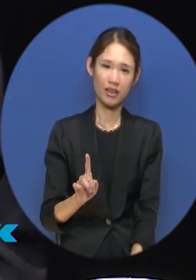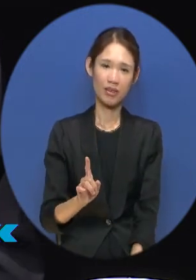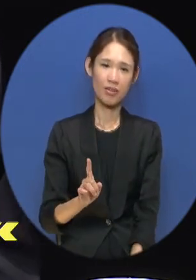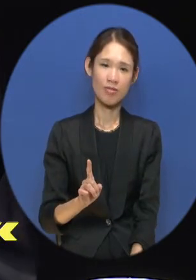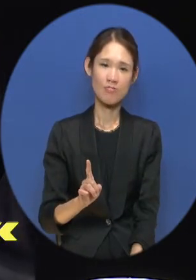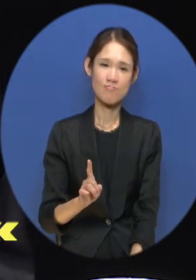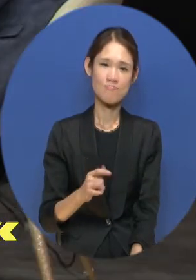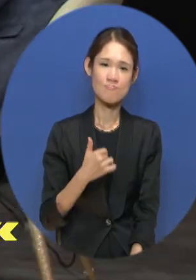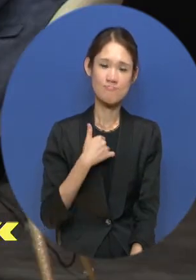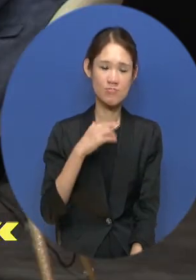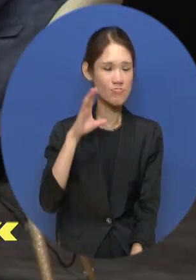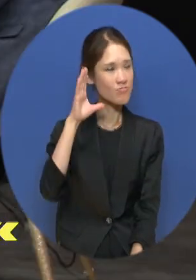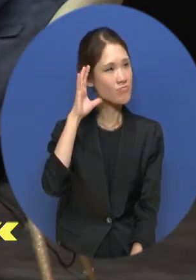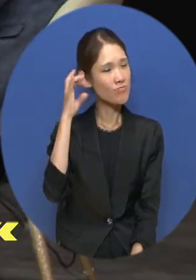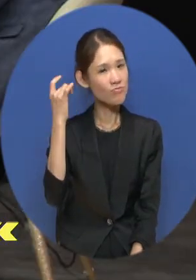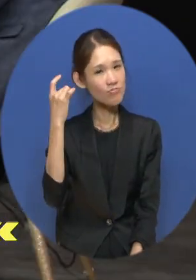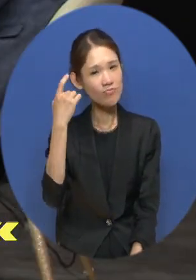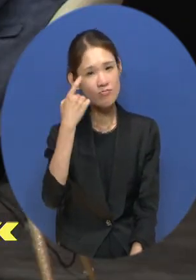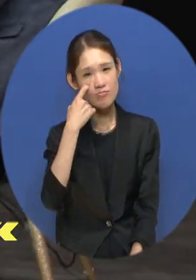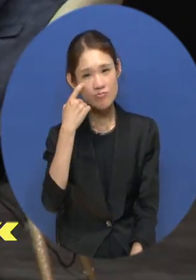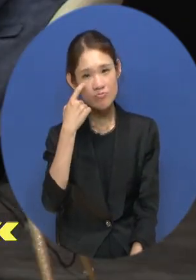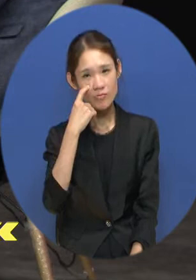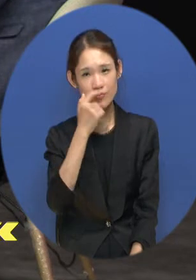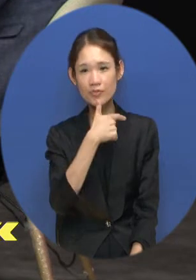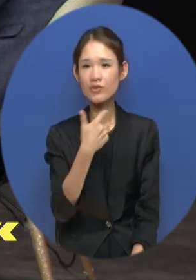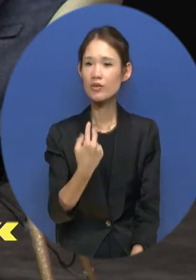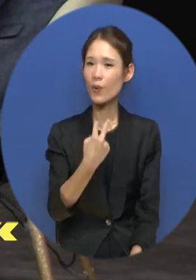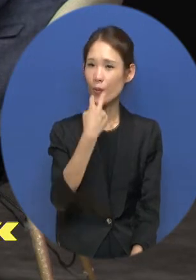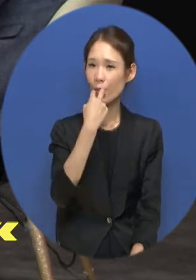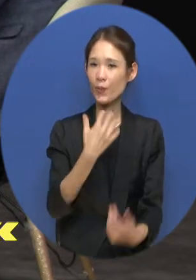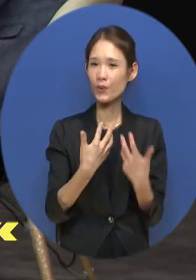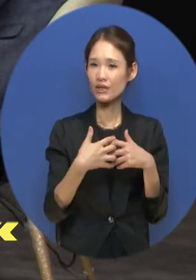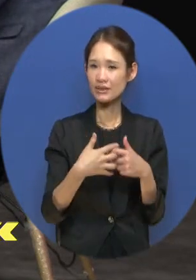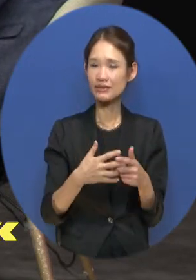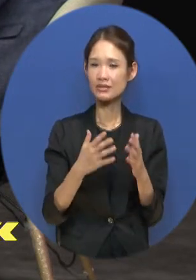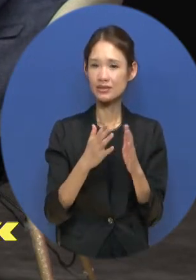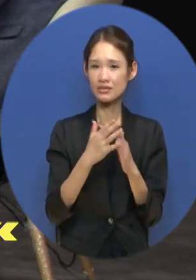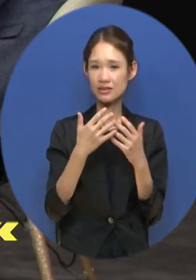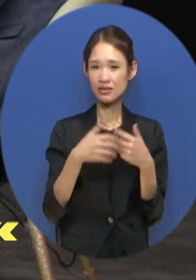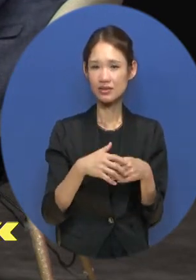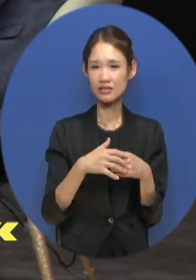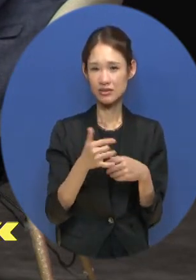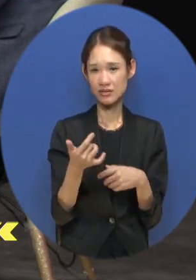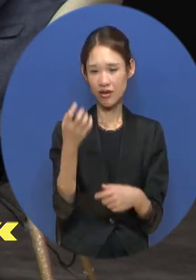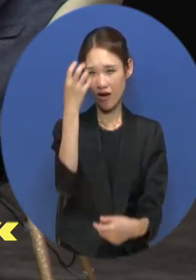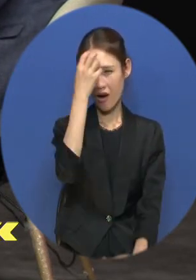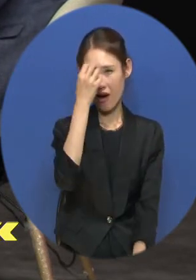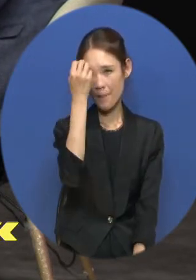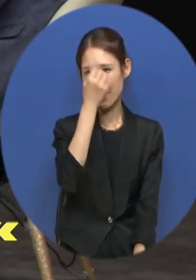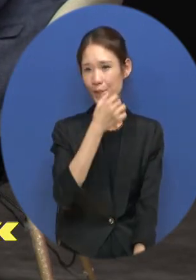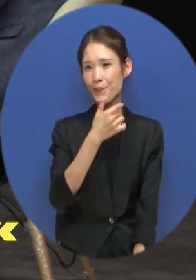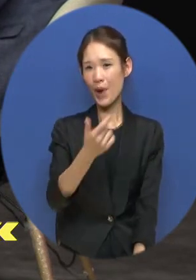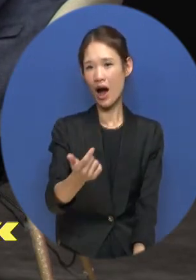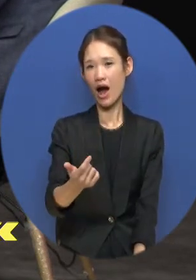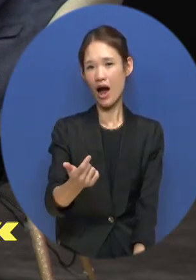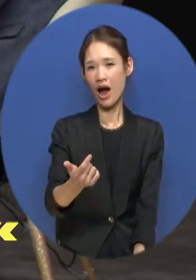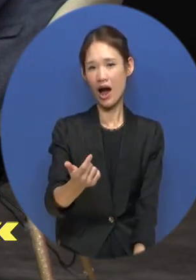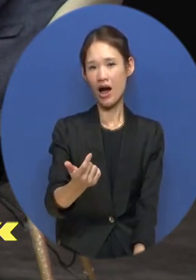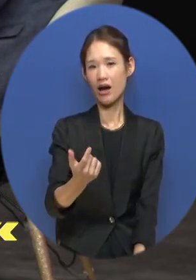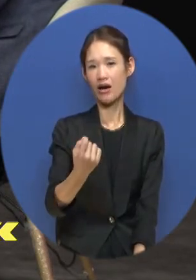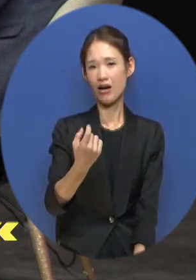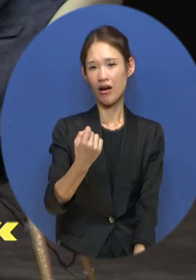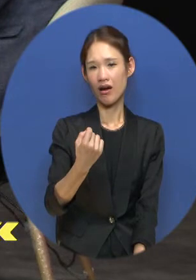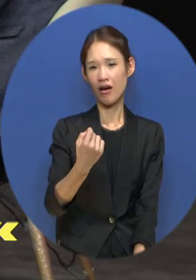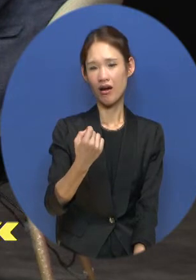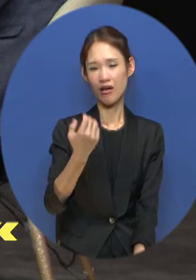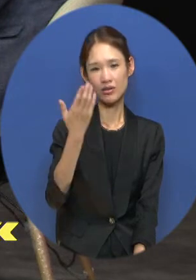근데 이제 제가 듣기로는 이제 대형 공기청정기. 청정기. 공기청정기. 그런 엄청나게 크죠. 그래서